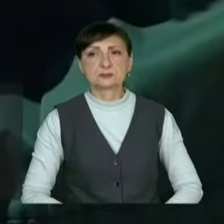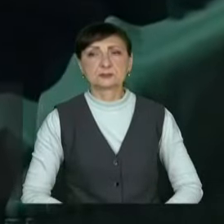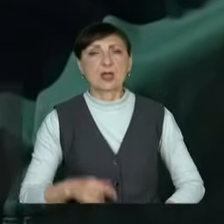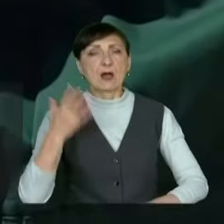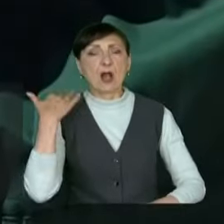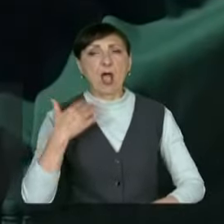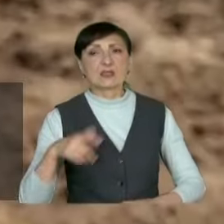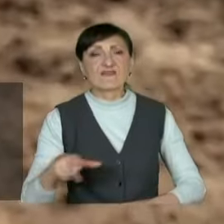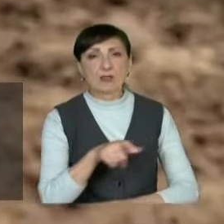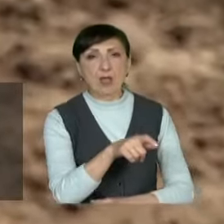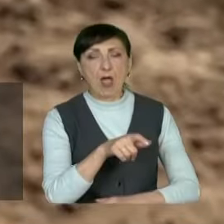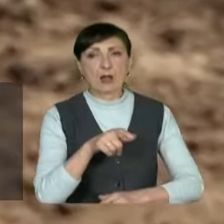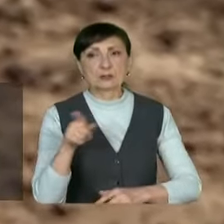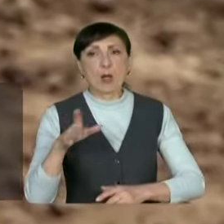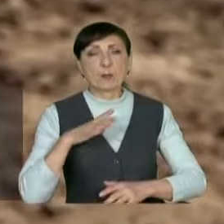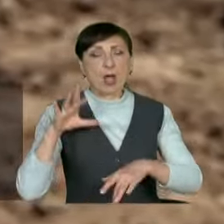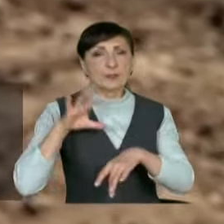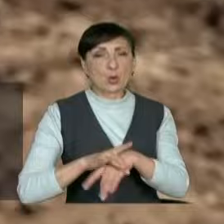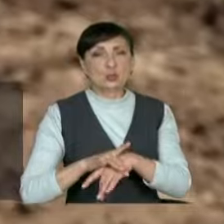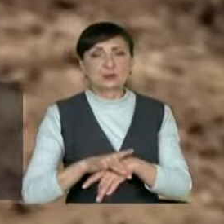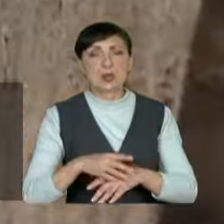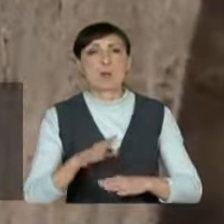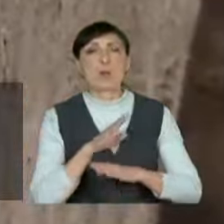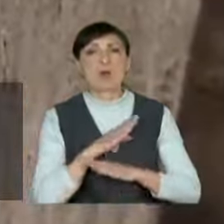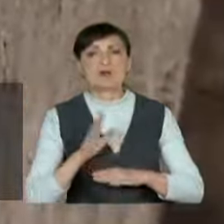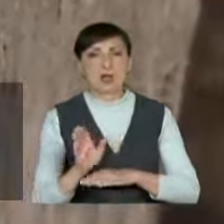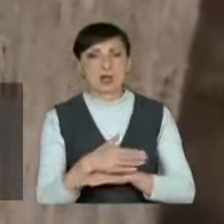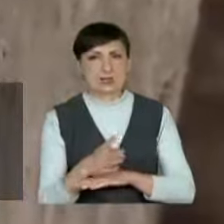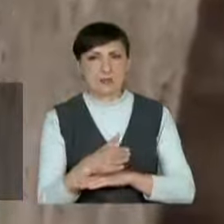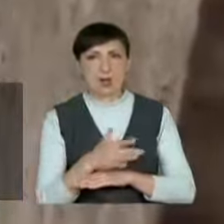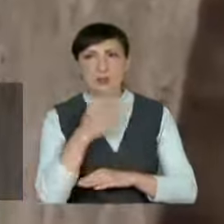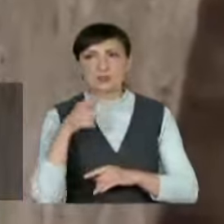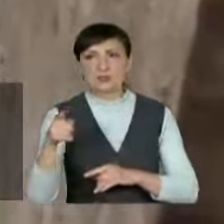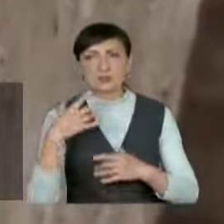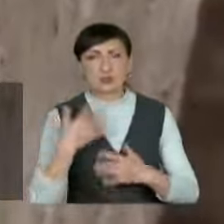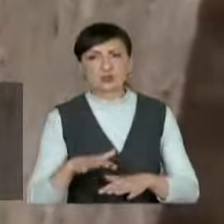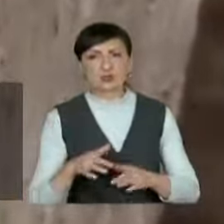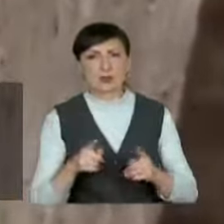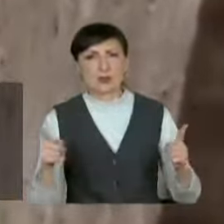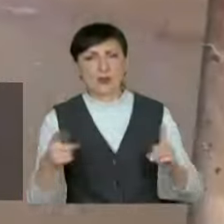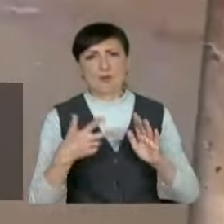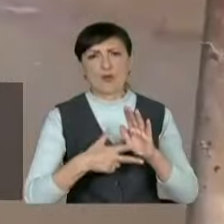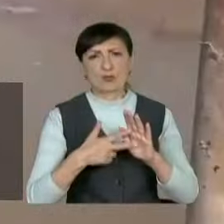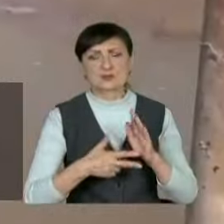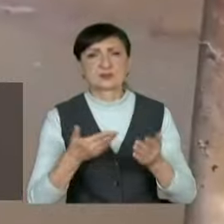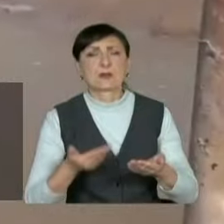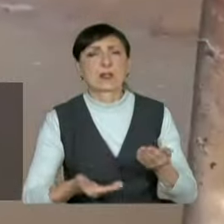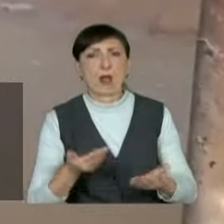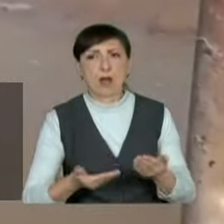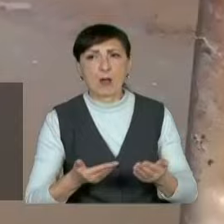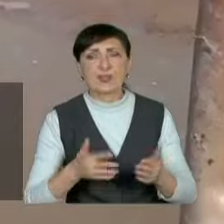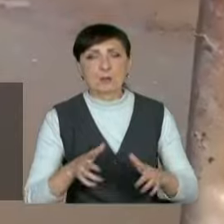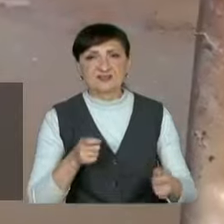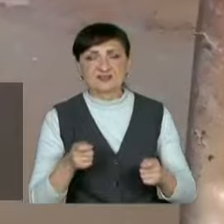Ранее в канале Махамбетского района также были обнаружены туши мертвых рыб. Некоторые из них достигали 80 килограммов. Местные